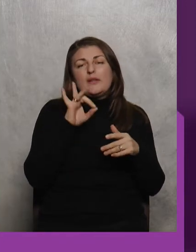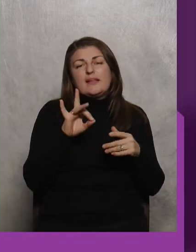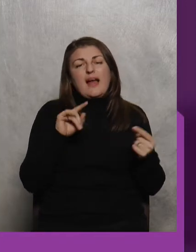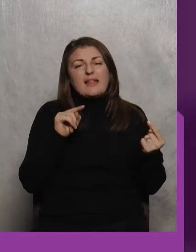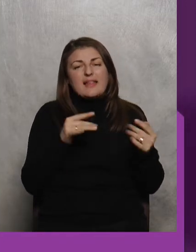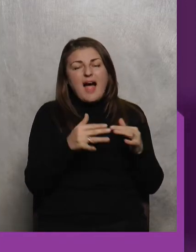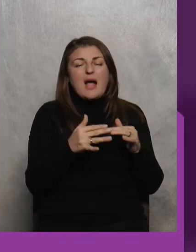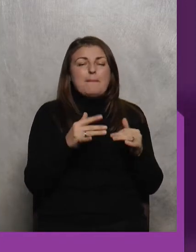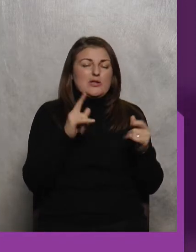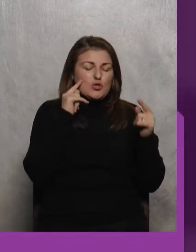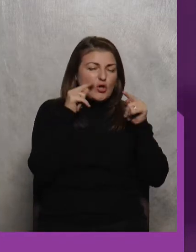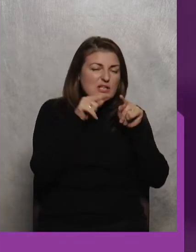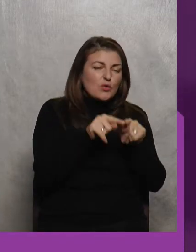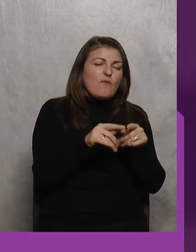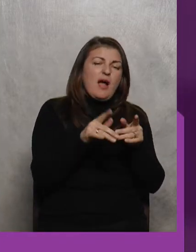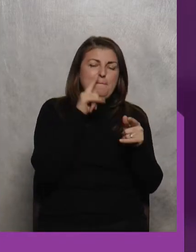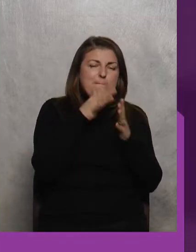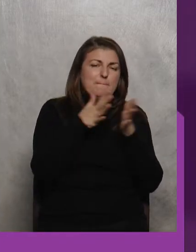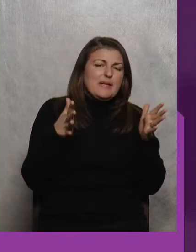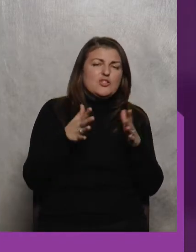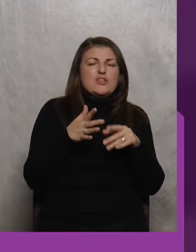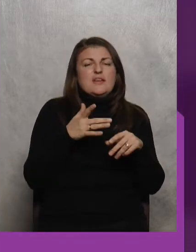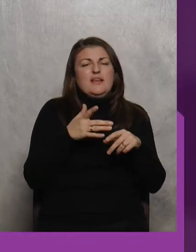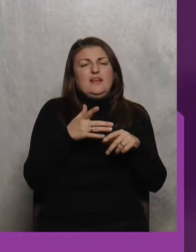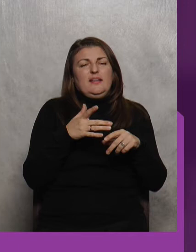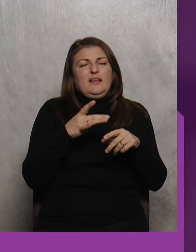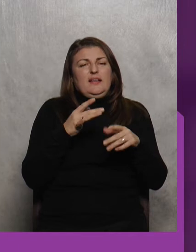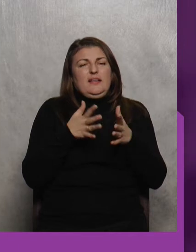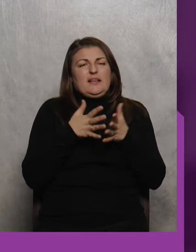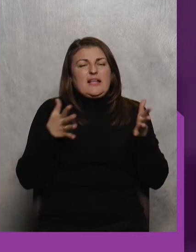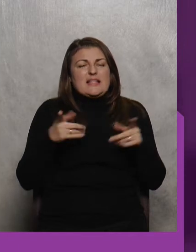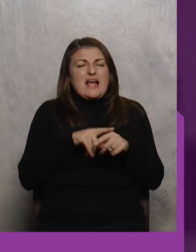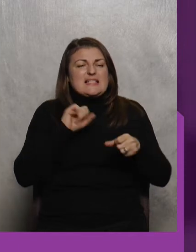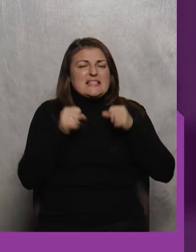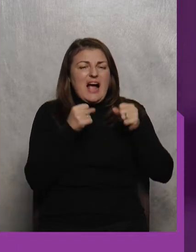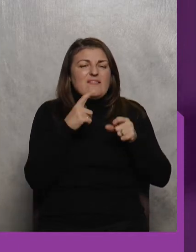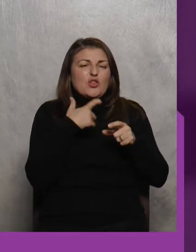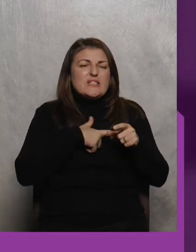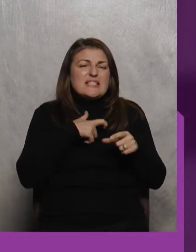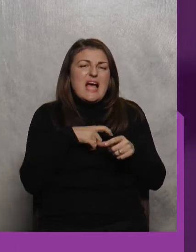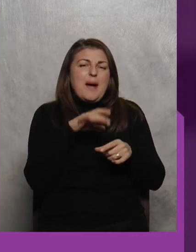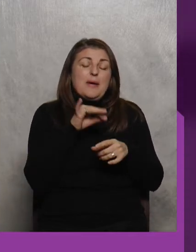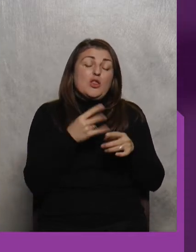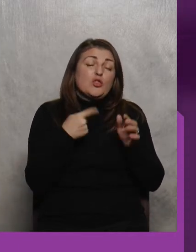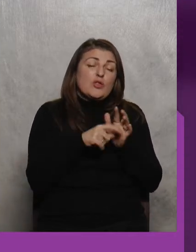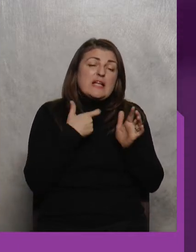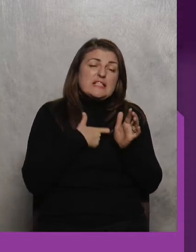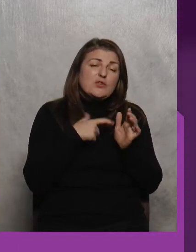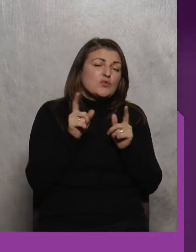контратаками, з концентруванням, більше натягуванням і натягуванням захвату до себе, для того,